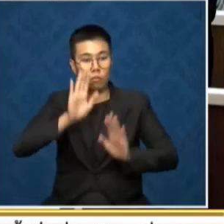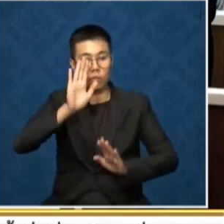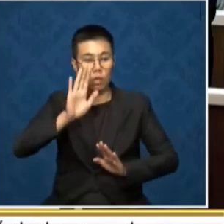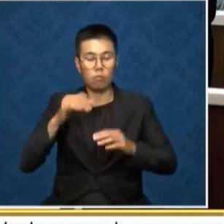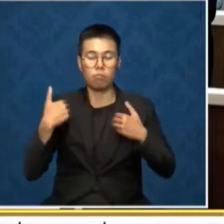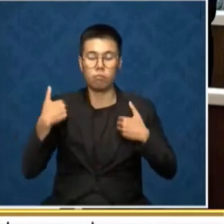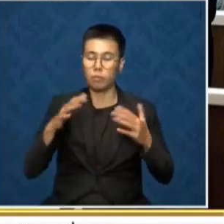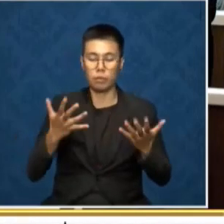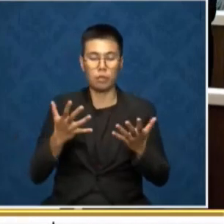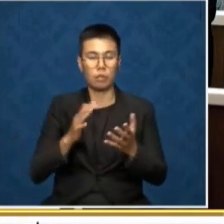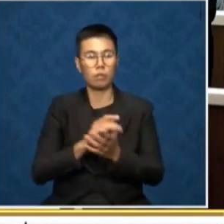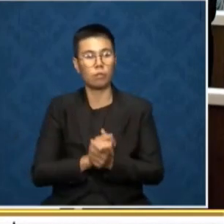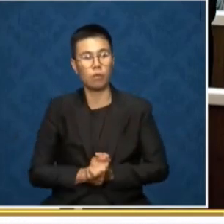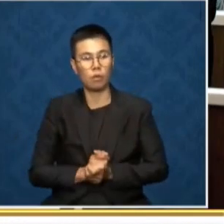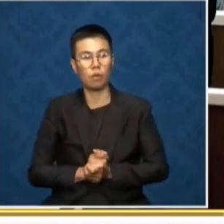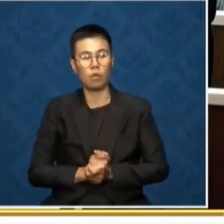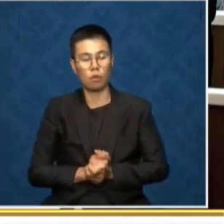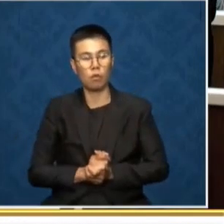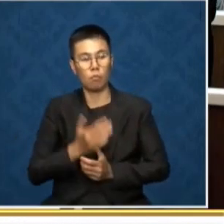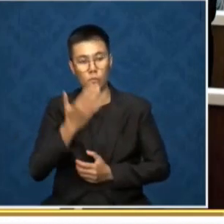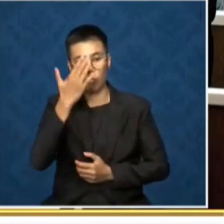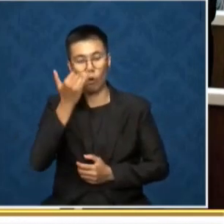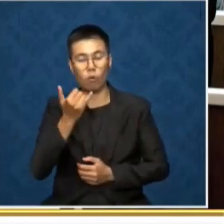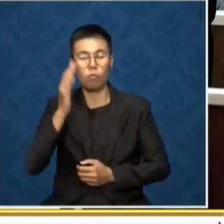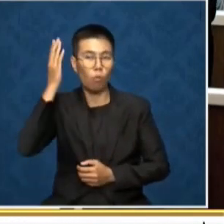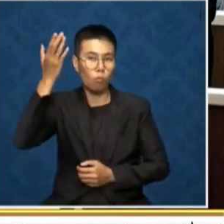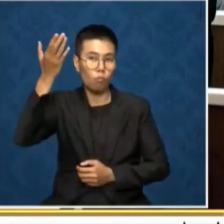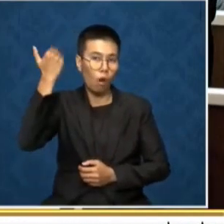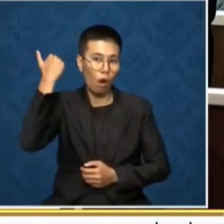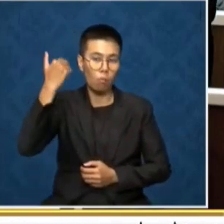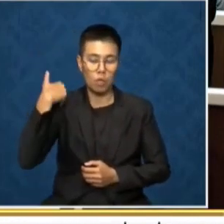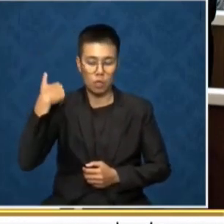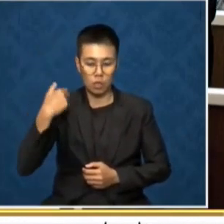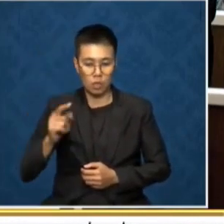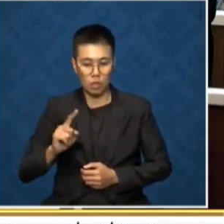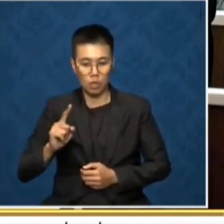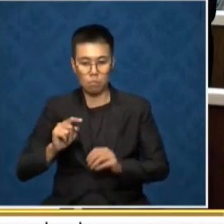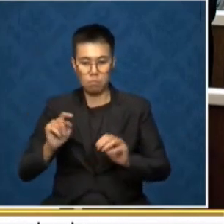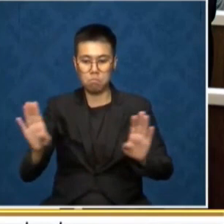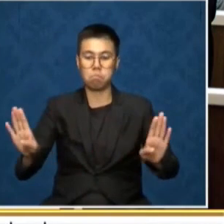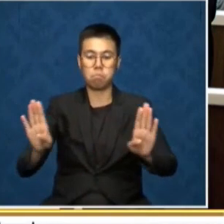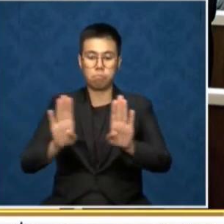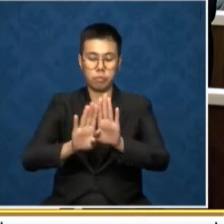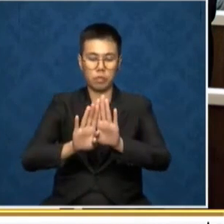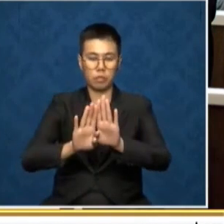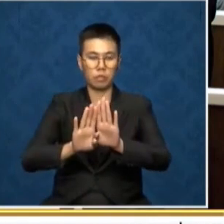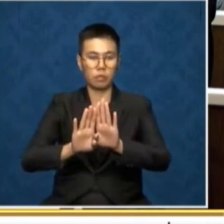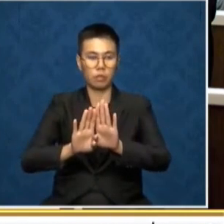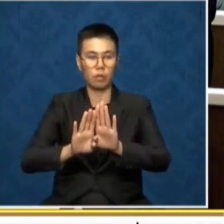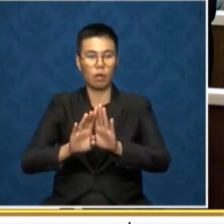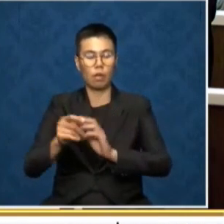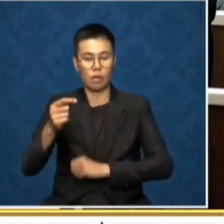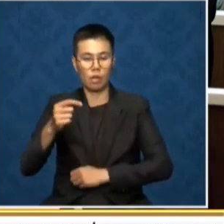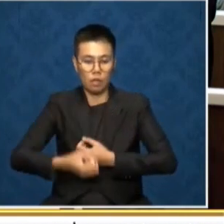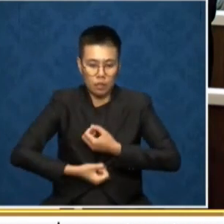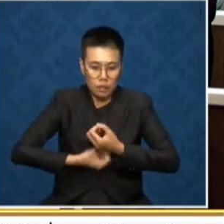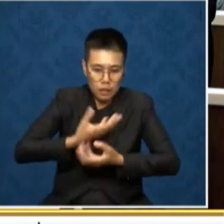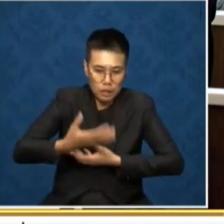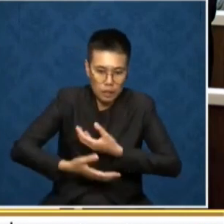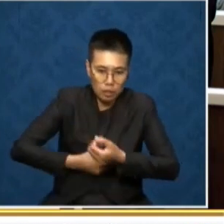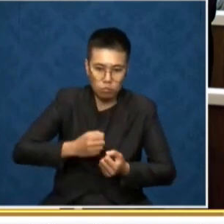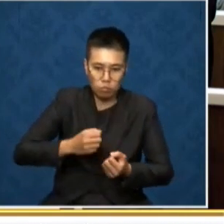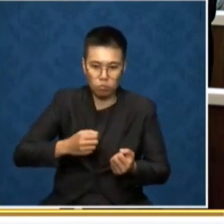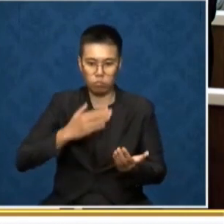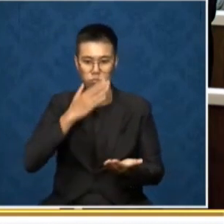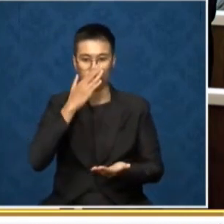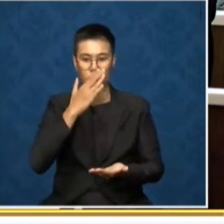ควรจะเป็นครับท่านประธานครับเนื่องจากในตอนนั้นมีการปิดกั้นการแสดงความคิดเห็นการ